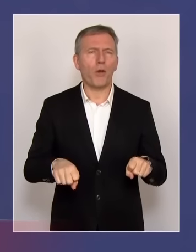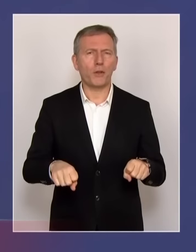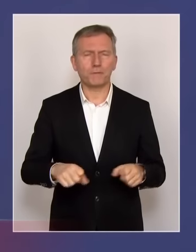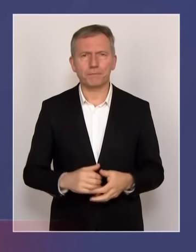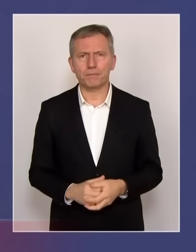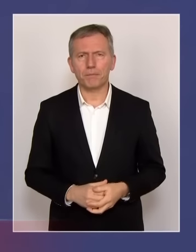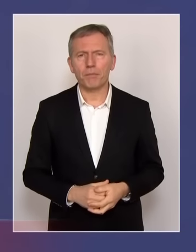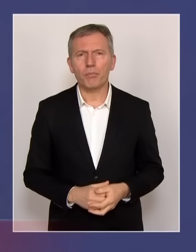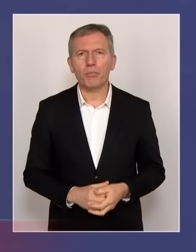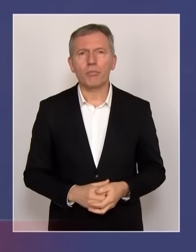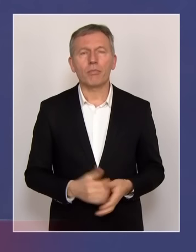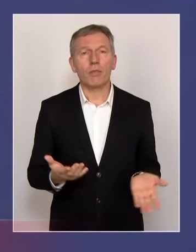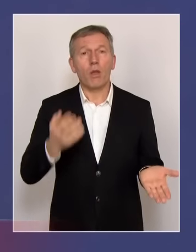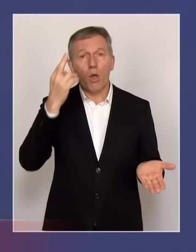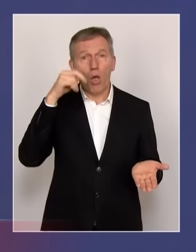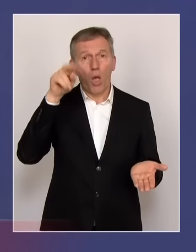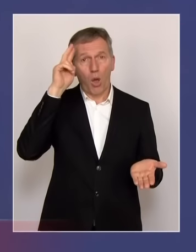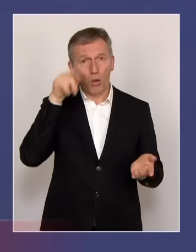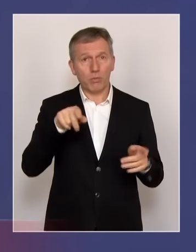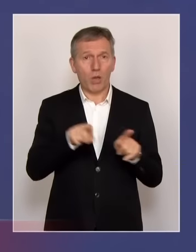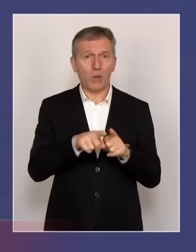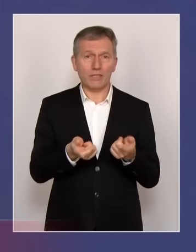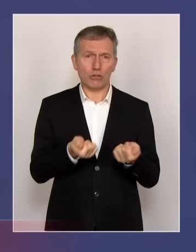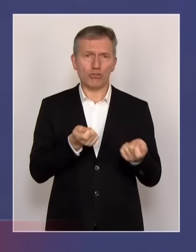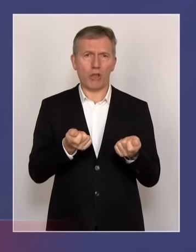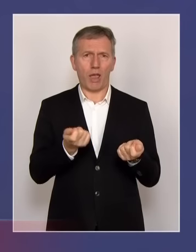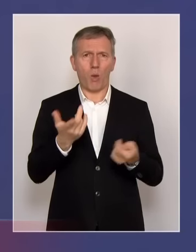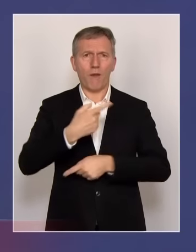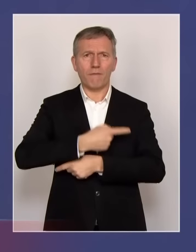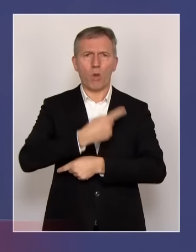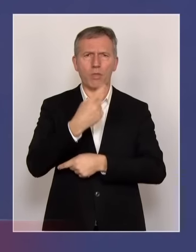Et l'Europe puissance, c'est aussi une Europe qui maîtrise ses frontières.